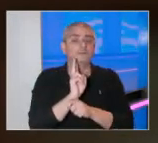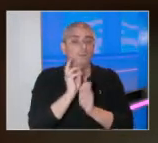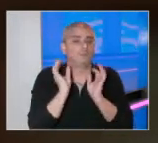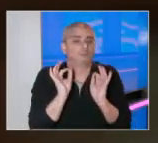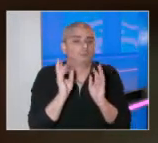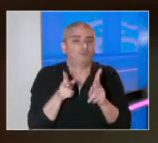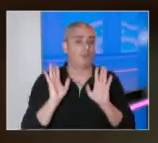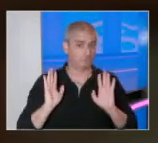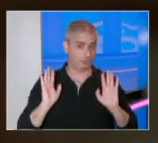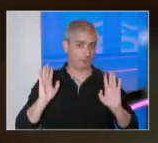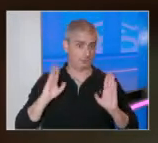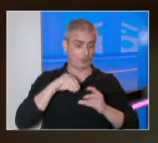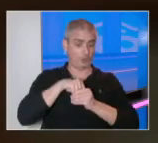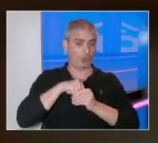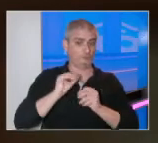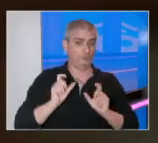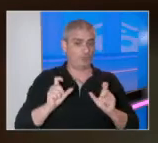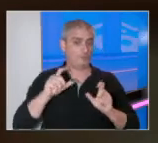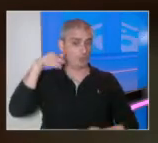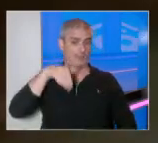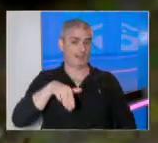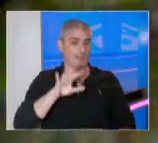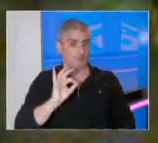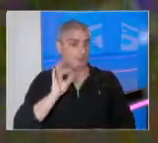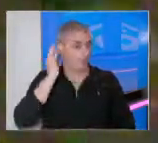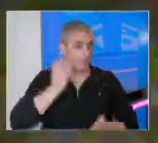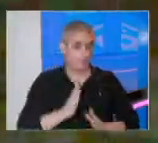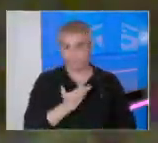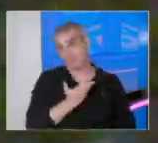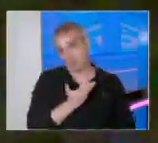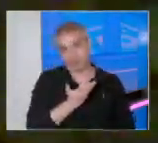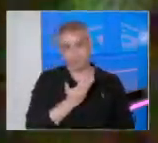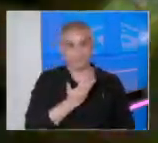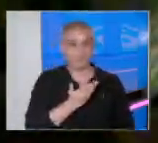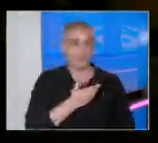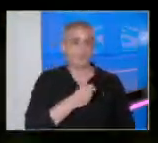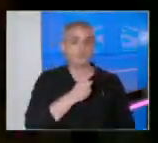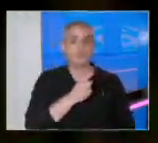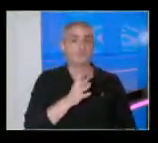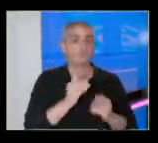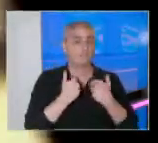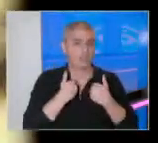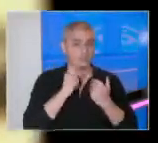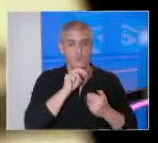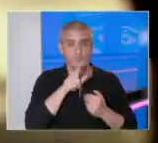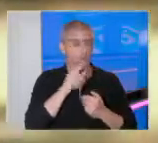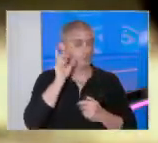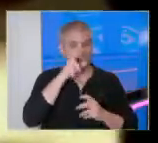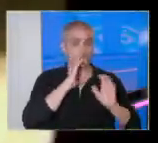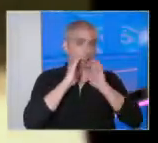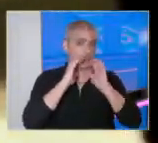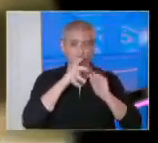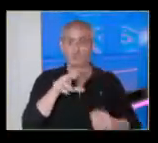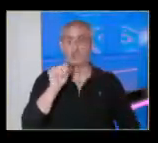רבה שניתן, בין השאר כדי למנוע הידרדרות של בנות ישראל, כלשון המכתב. איתנו בעניין הזה איש התקשורת